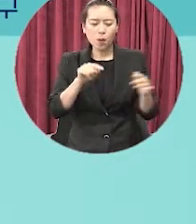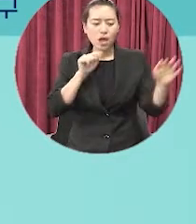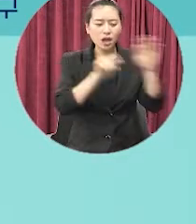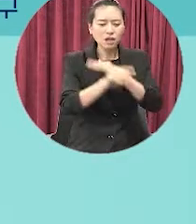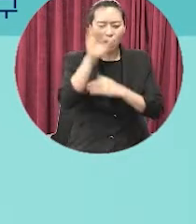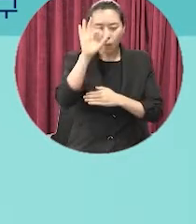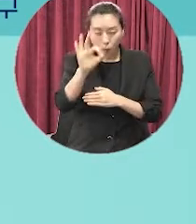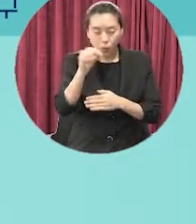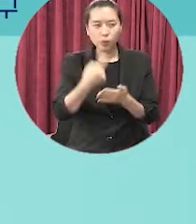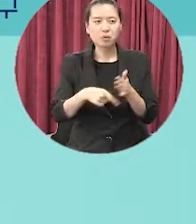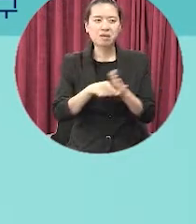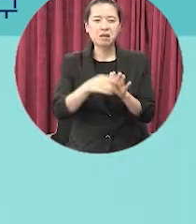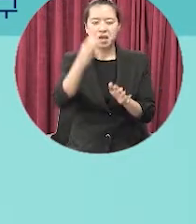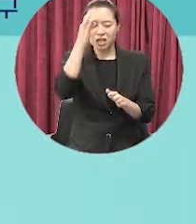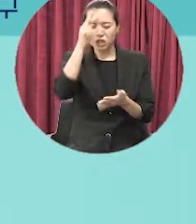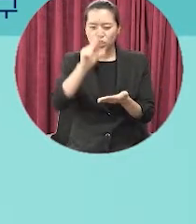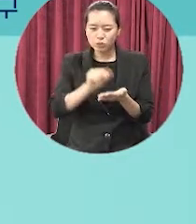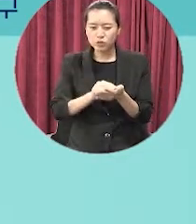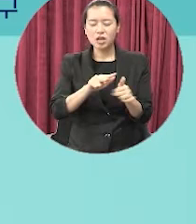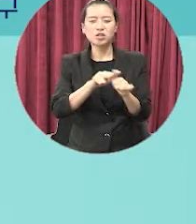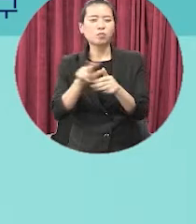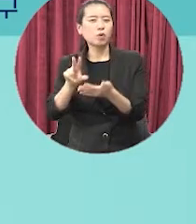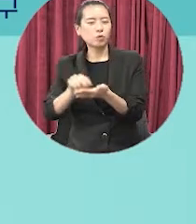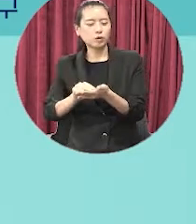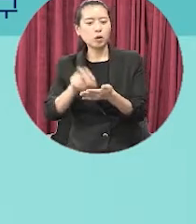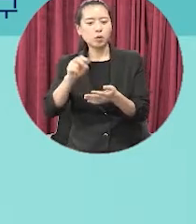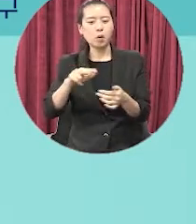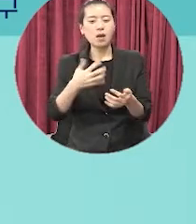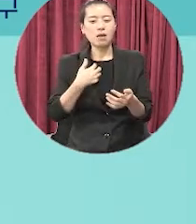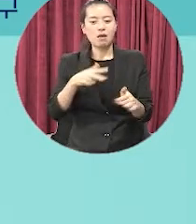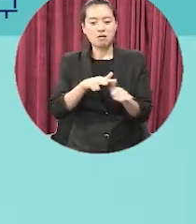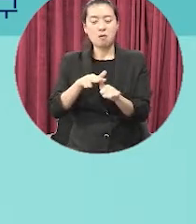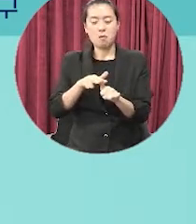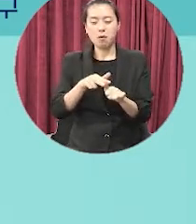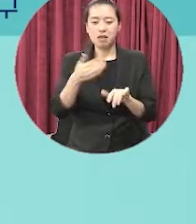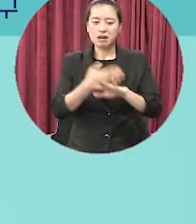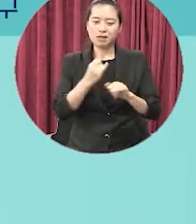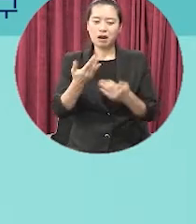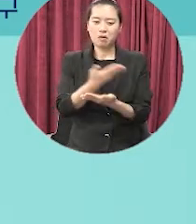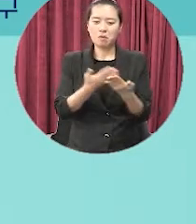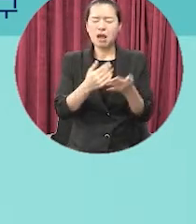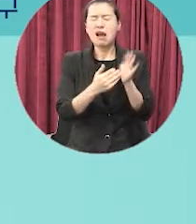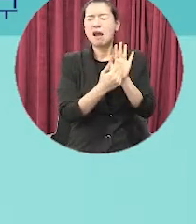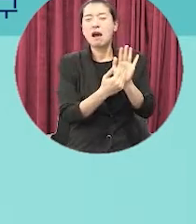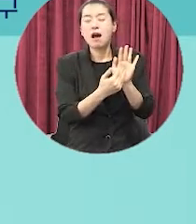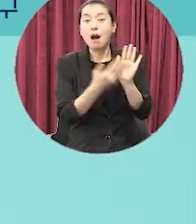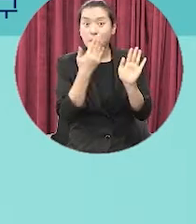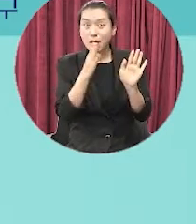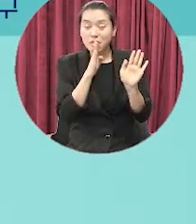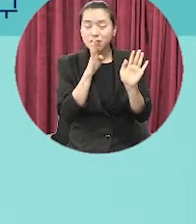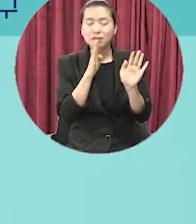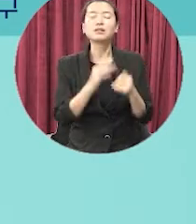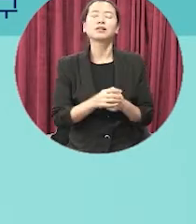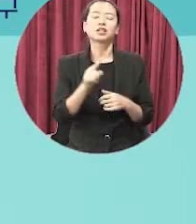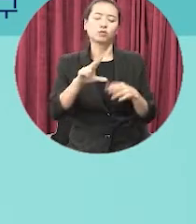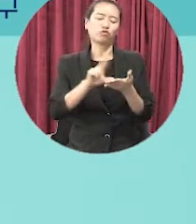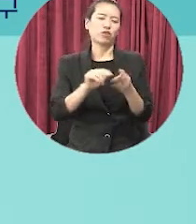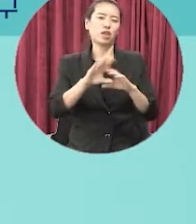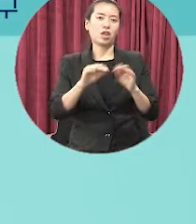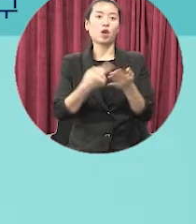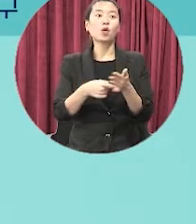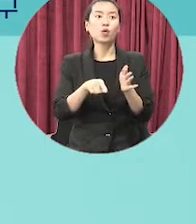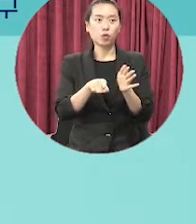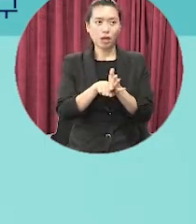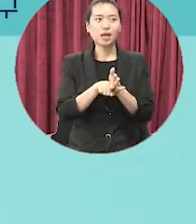이런 기술적인 문제 법적인 문제 또 데이터 가지신 분이 근본적으로 데이터를 남 드라고 공유한 걸 싫어하거든요 쓴지 그런걸 해결하기 위해서